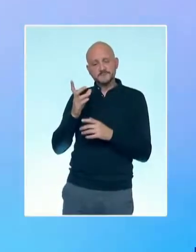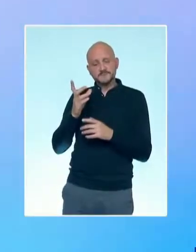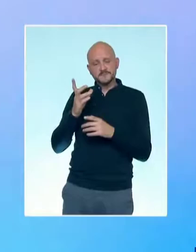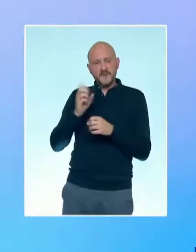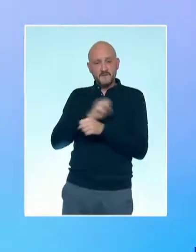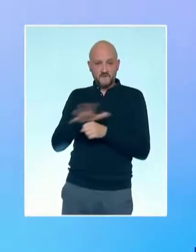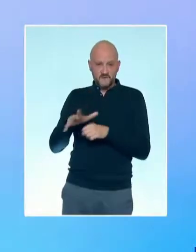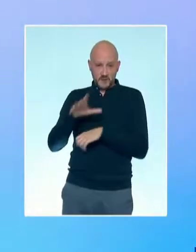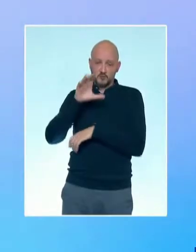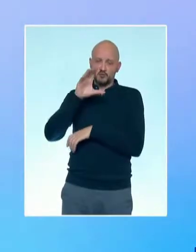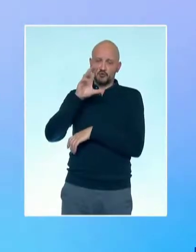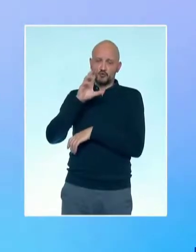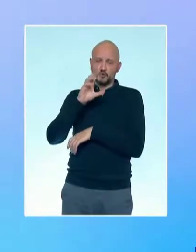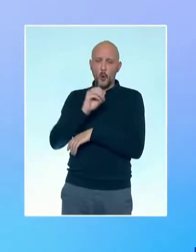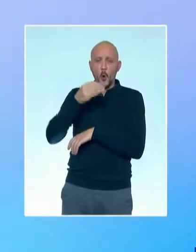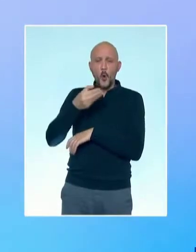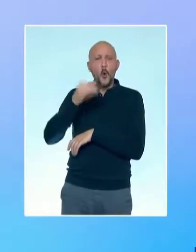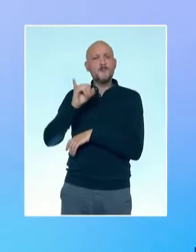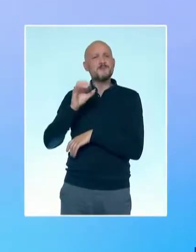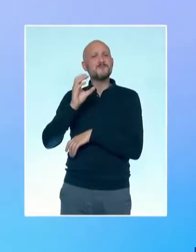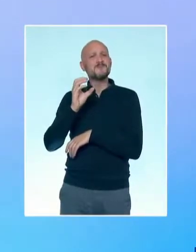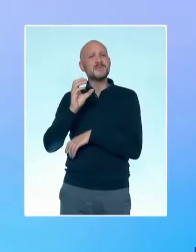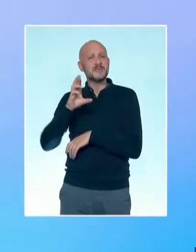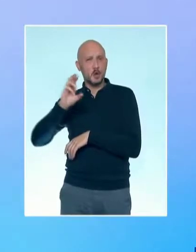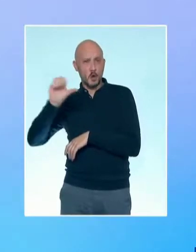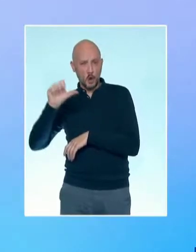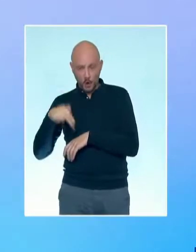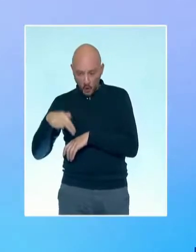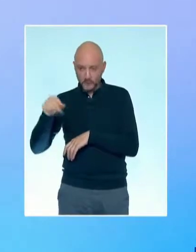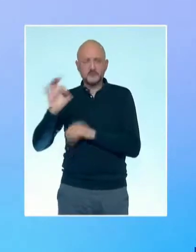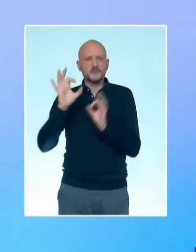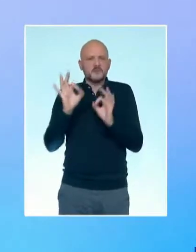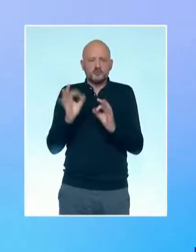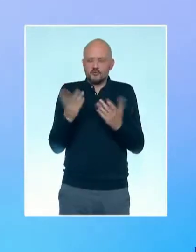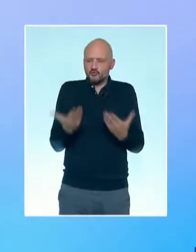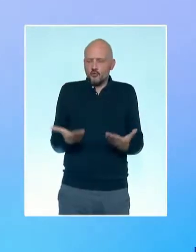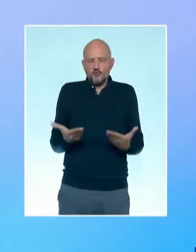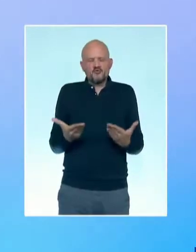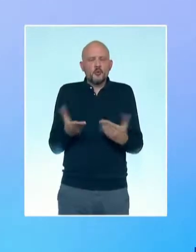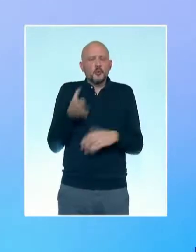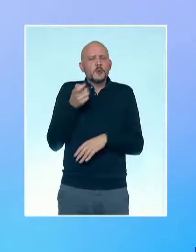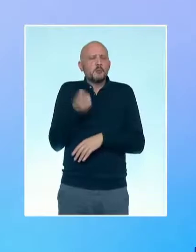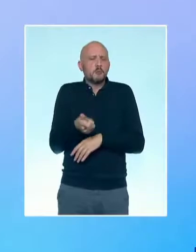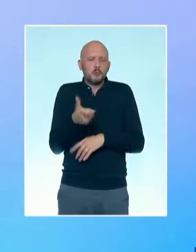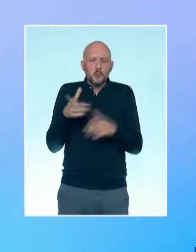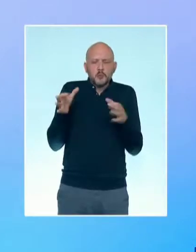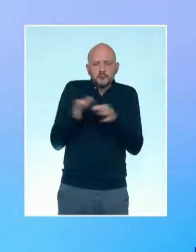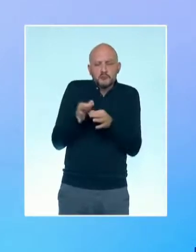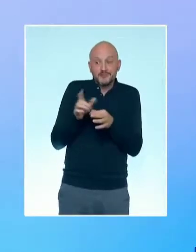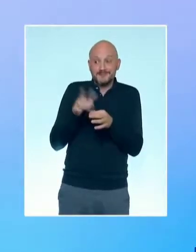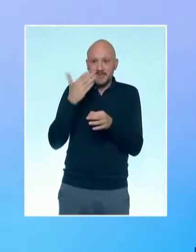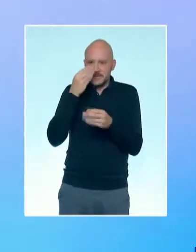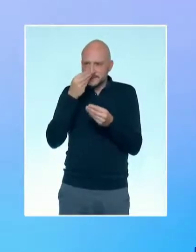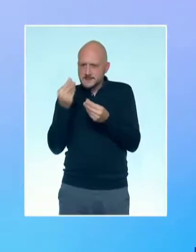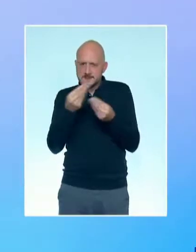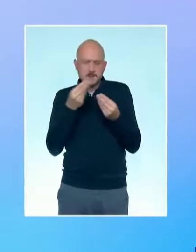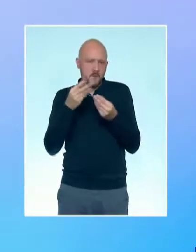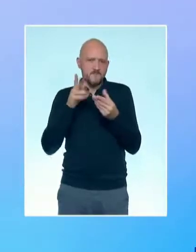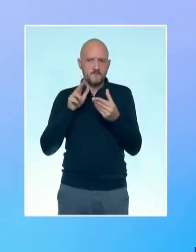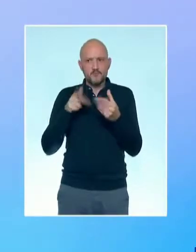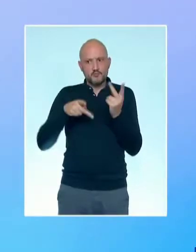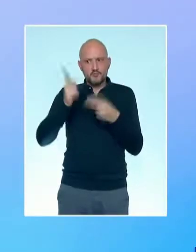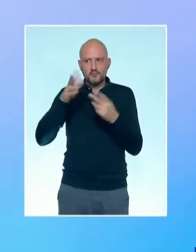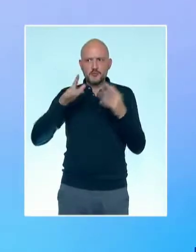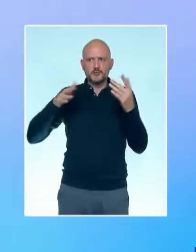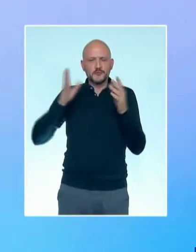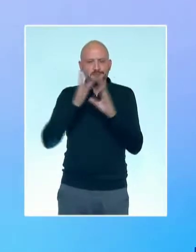s'il y a plus de 400 cas, il a remis son masque. Pourquoi ? En Europe, à ce stade, on considère qu'il y a sans doute plusieurs milliers de cas dans un mois en circulation et